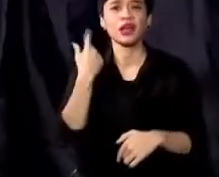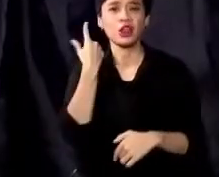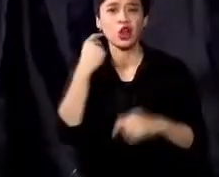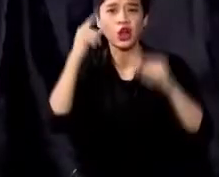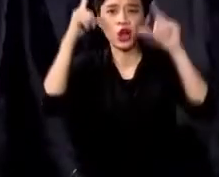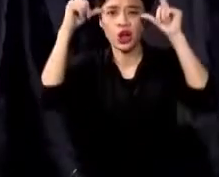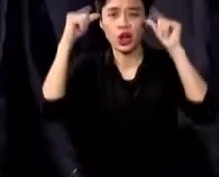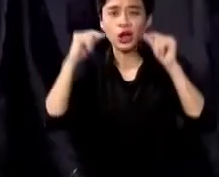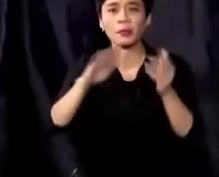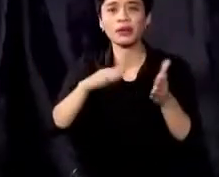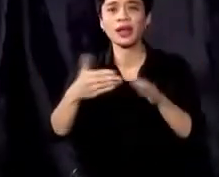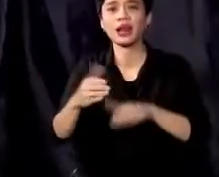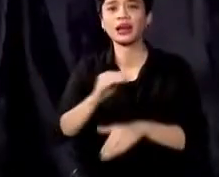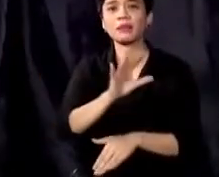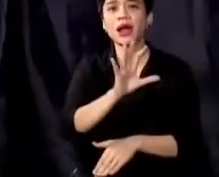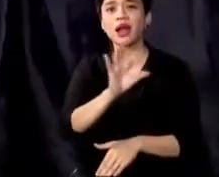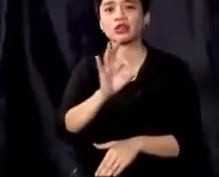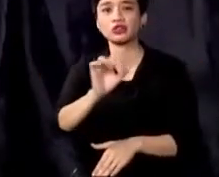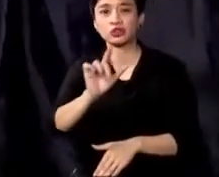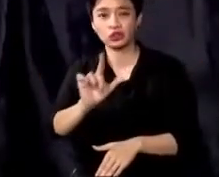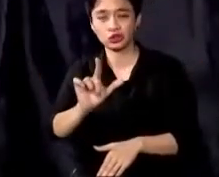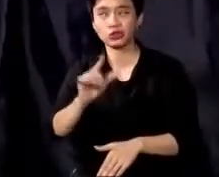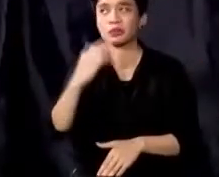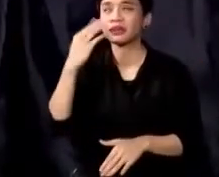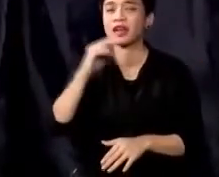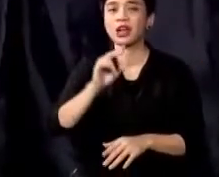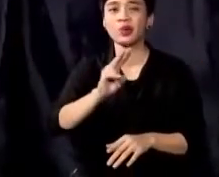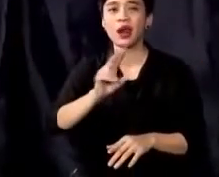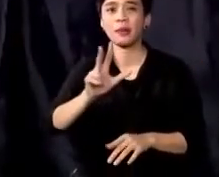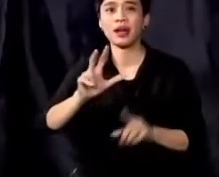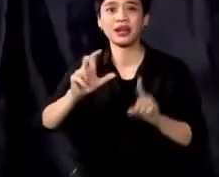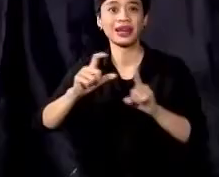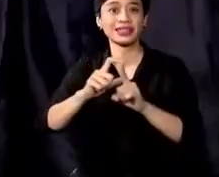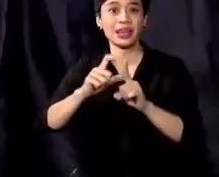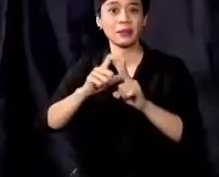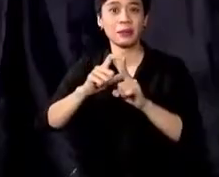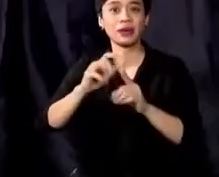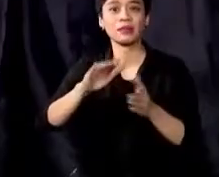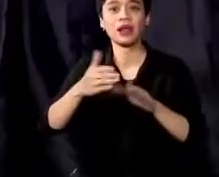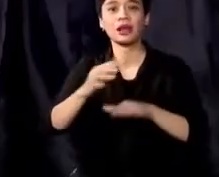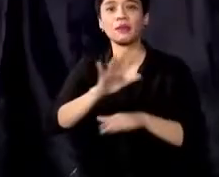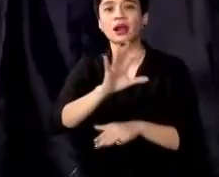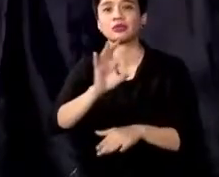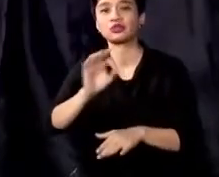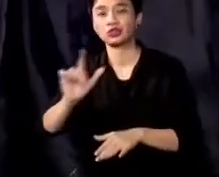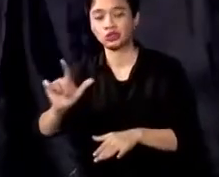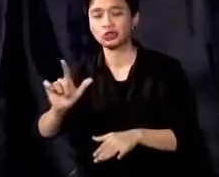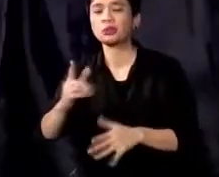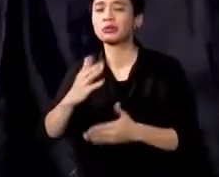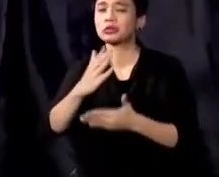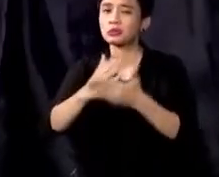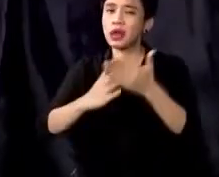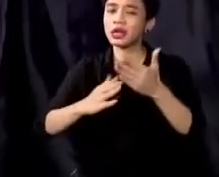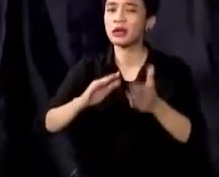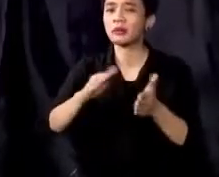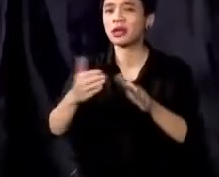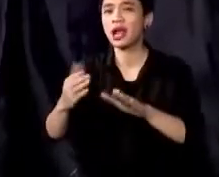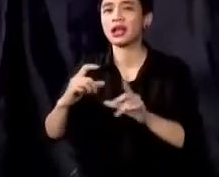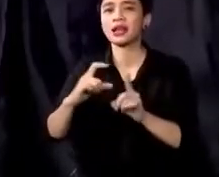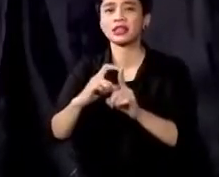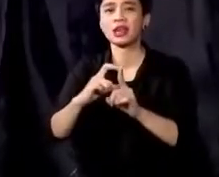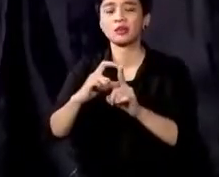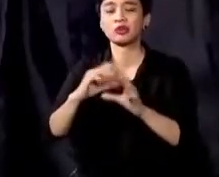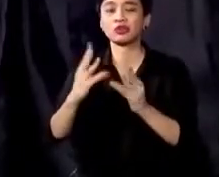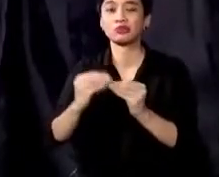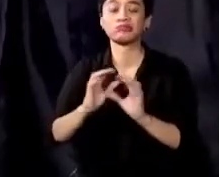karena covid-19 per28 Desember 2020 dan 96 di antaranya meninggal pada bulan Desember yang merupakan yang